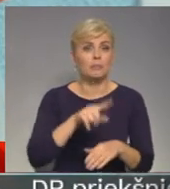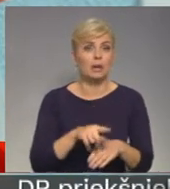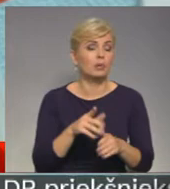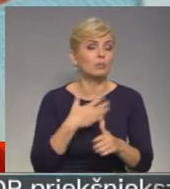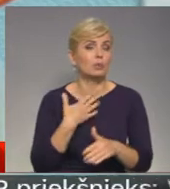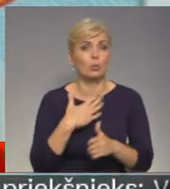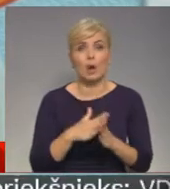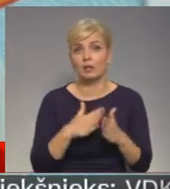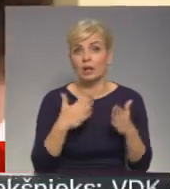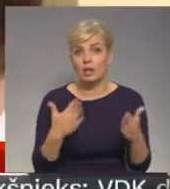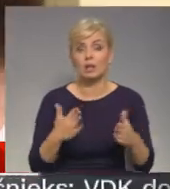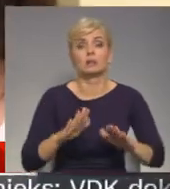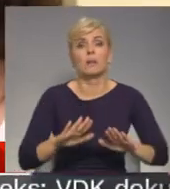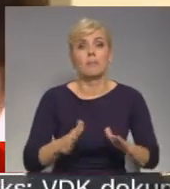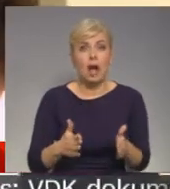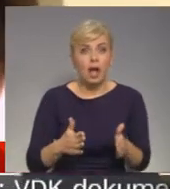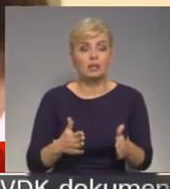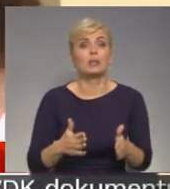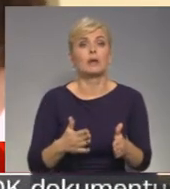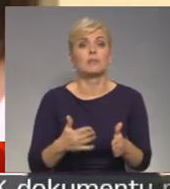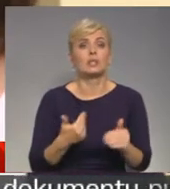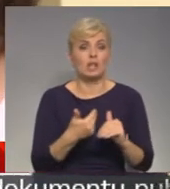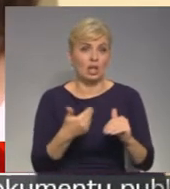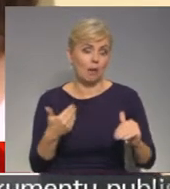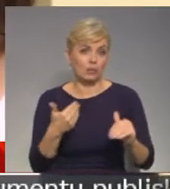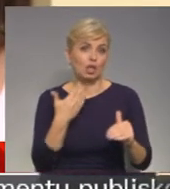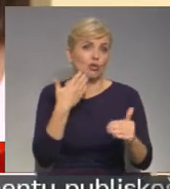liels, bet mēs laicīgi pieteicāmies